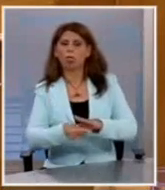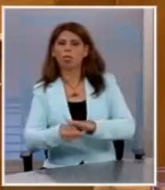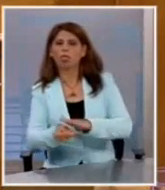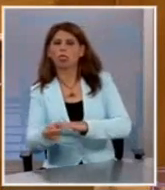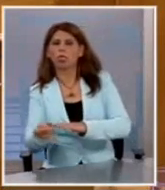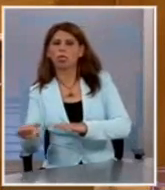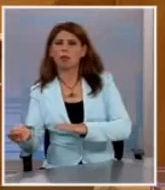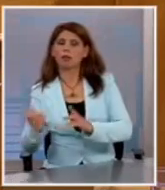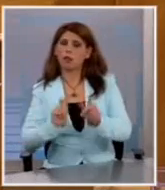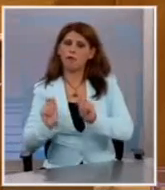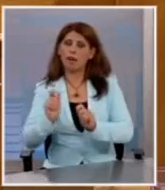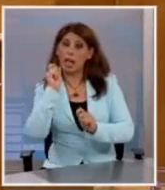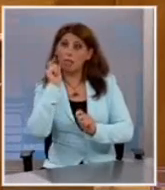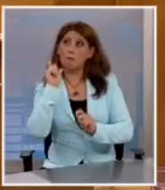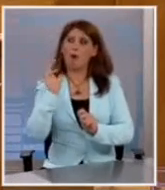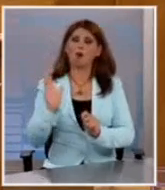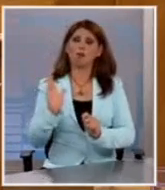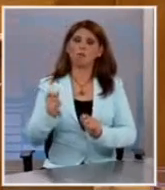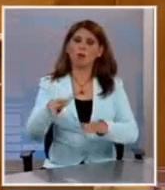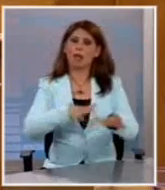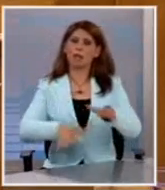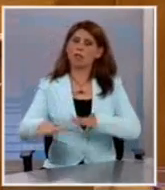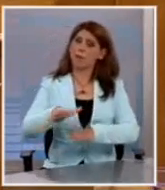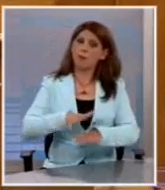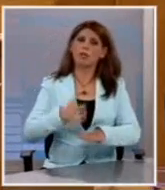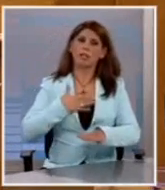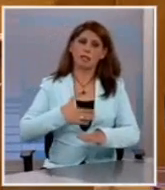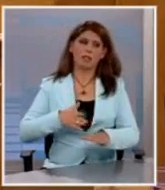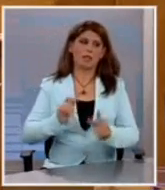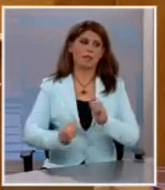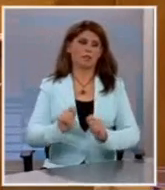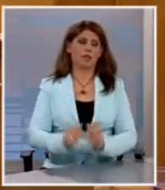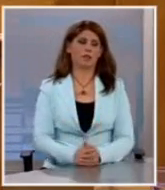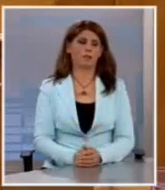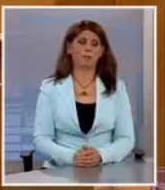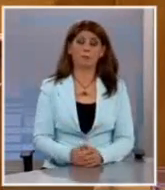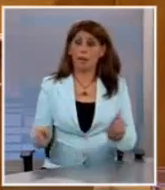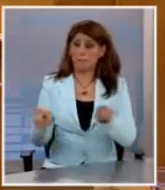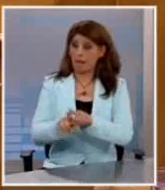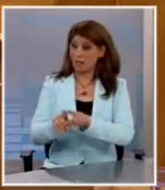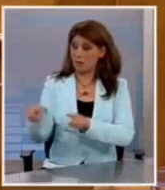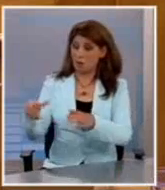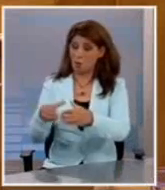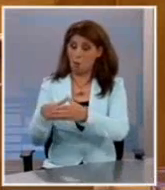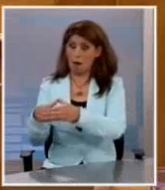πραγματικά τις εντυπώσεις εκείνες που η διαπλοκή θέλει να δημιουργήσει. Και μαζί με αυτούς,